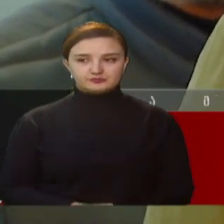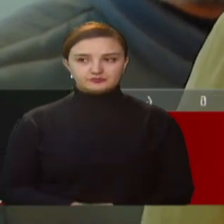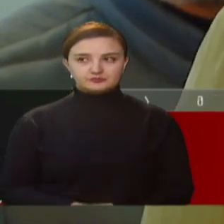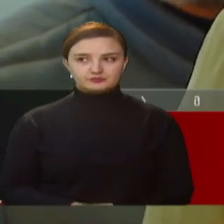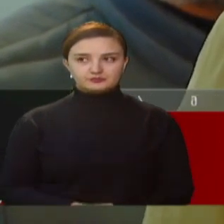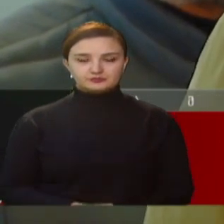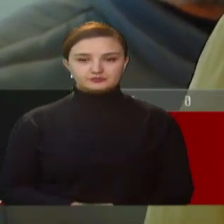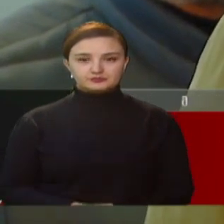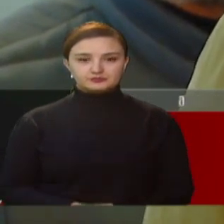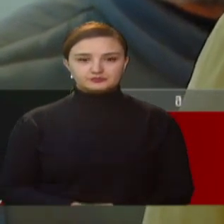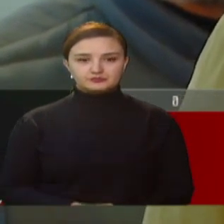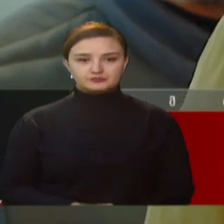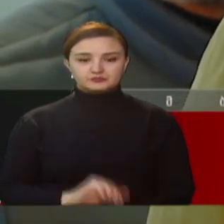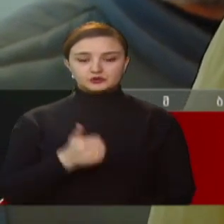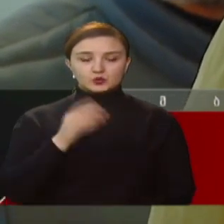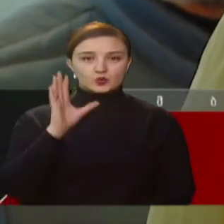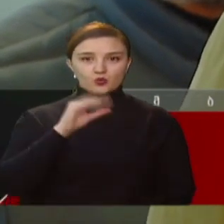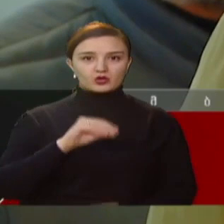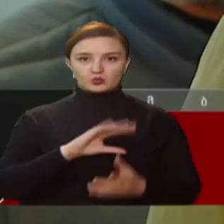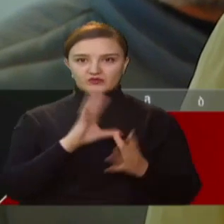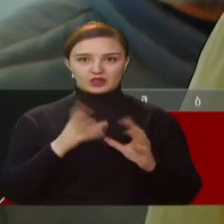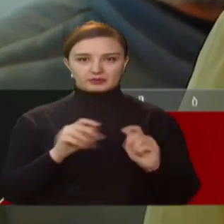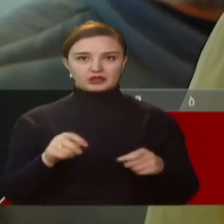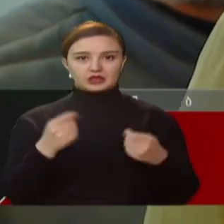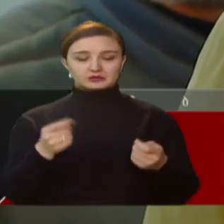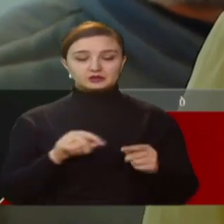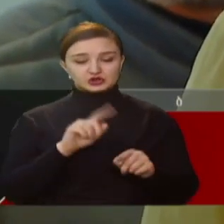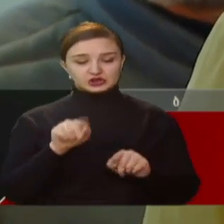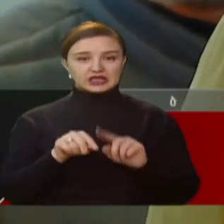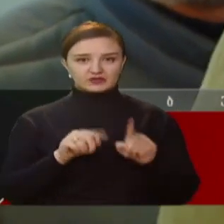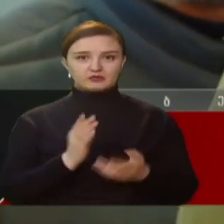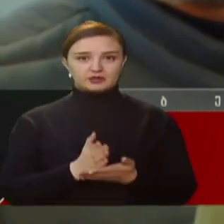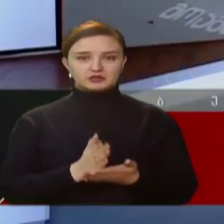აღარ ვსაუბრობ, ეს როგორ მოახერხეს, რომ ყველაფერი გადაეცა. შეკითხები ბუნებრივია არსებობს.